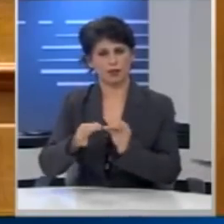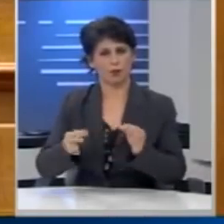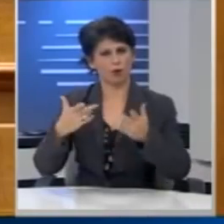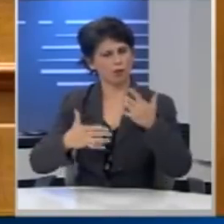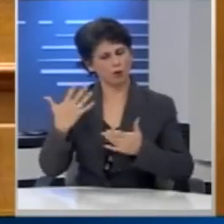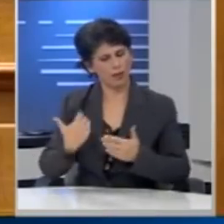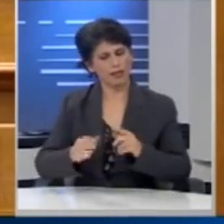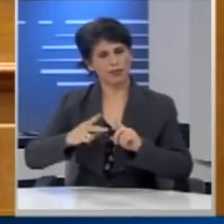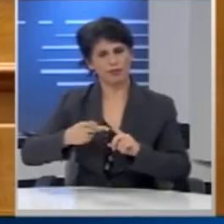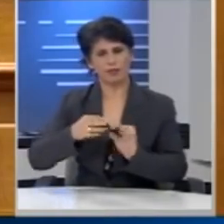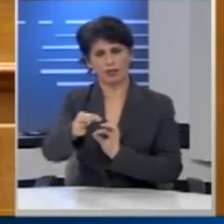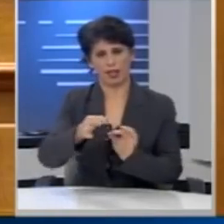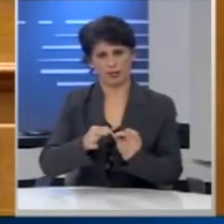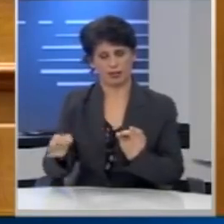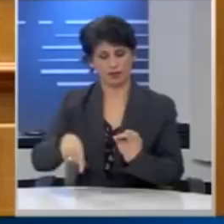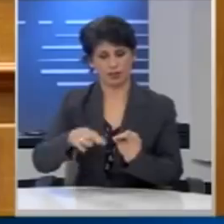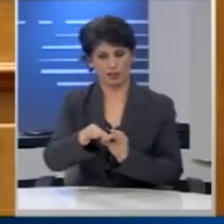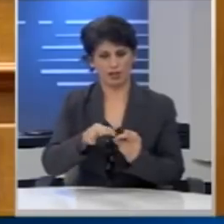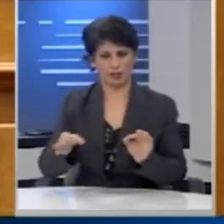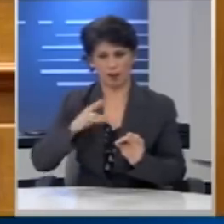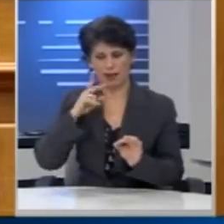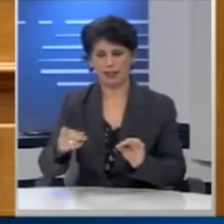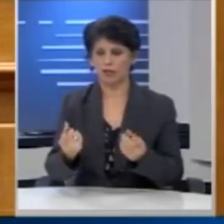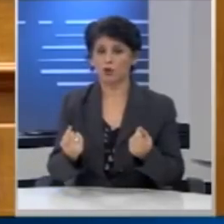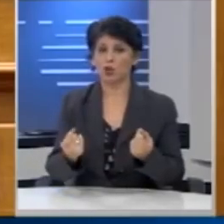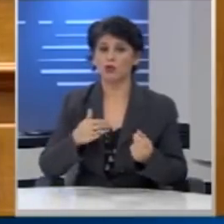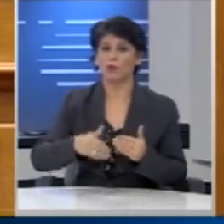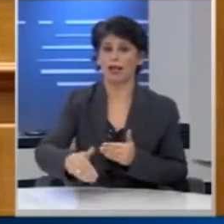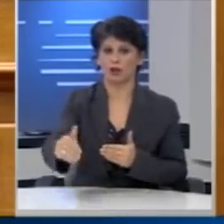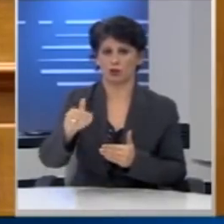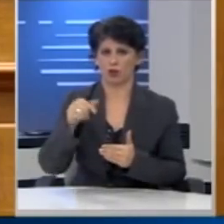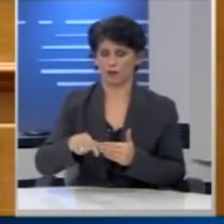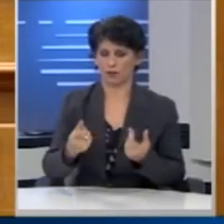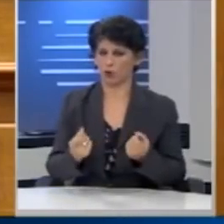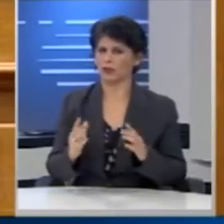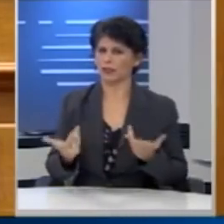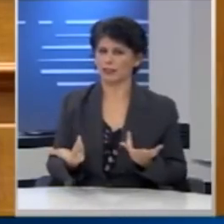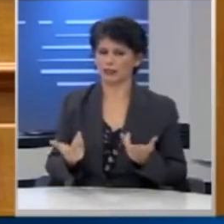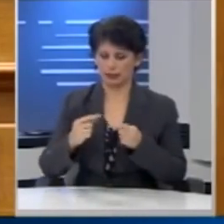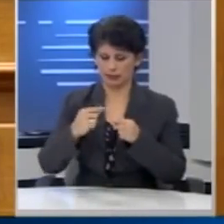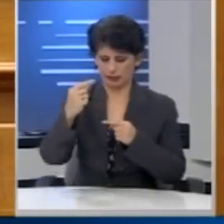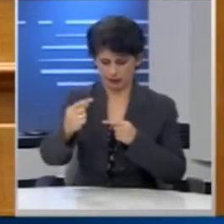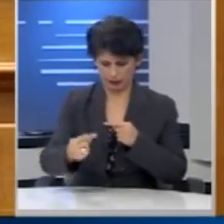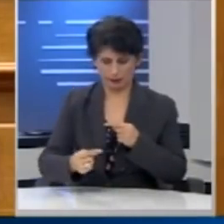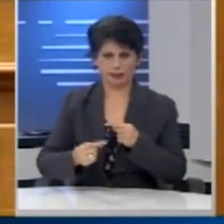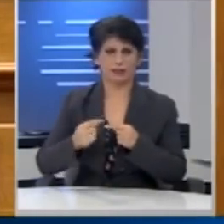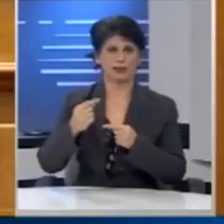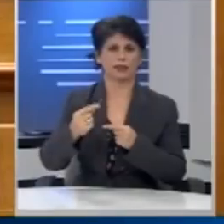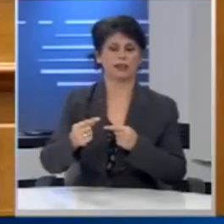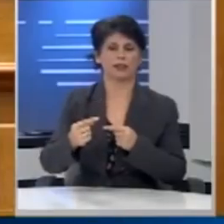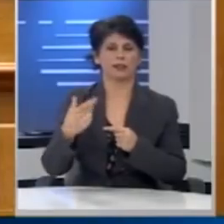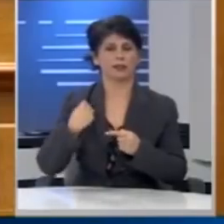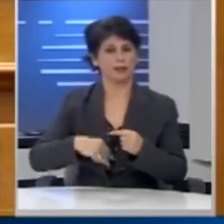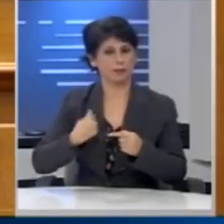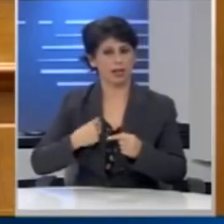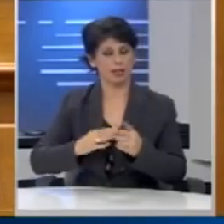διάσταση. Είναι η διάσταση που απαντά στις προκλήσεις του μέλλοντος. Και αυτές δεν είναι άλλες από την κυκλική οικονομία, την